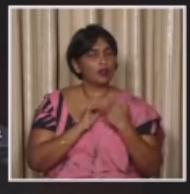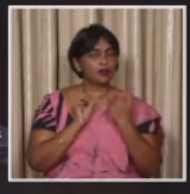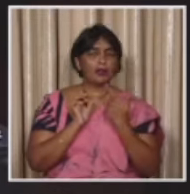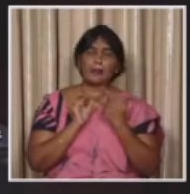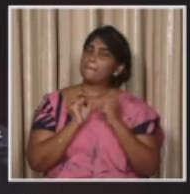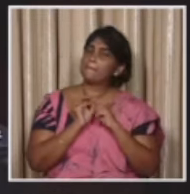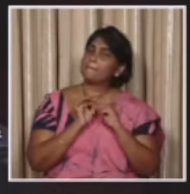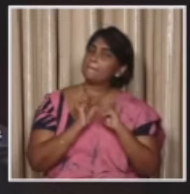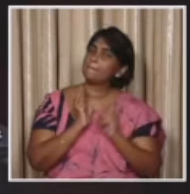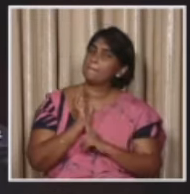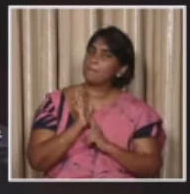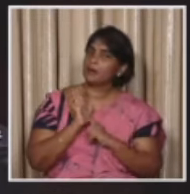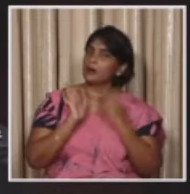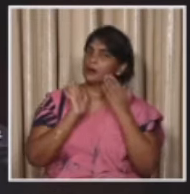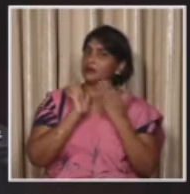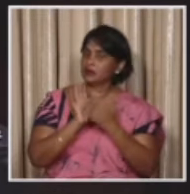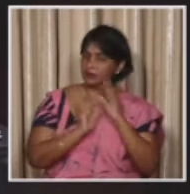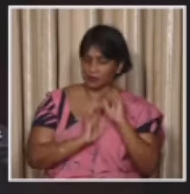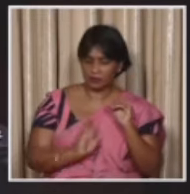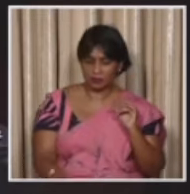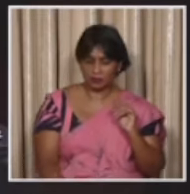අනපනත් ඉදිරිපත් කිරීම තුළ